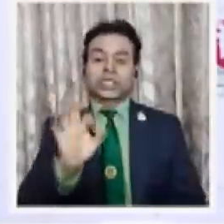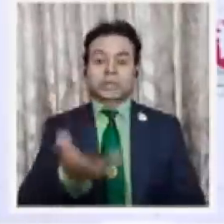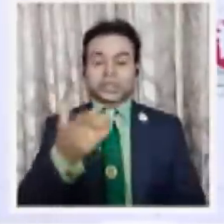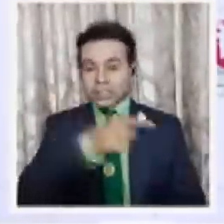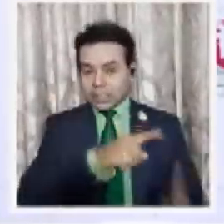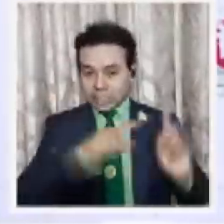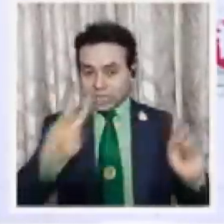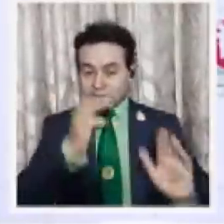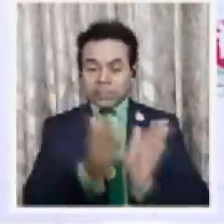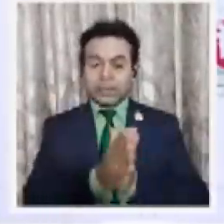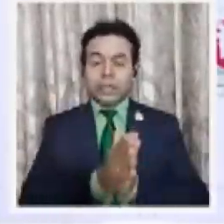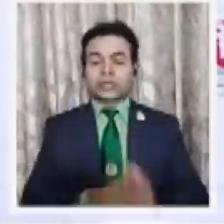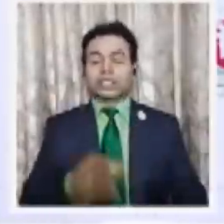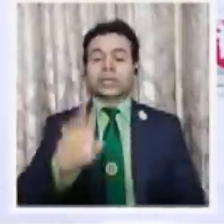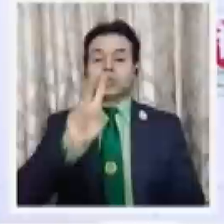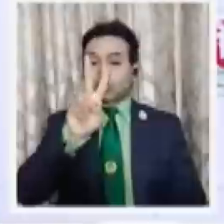54.74%।